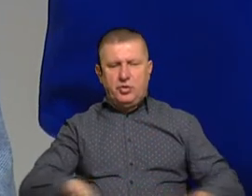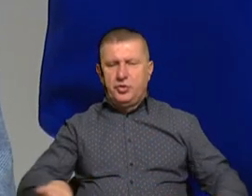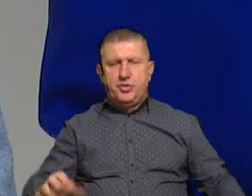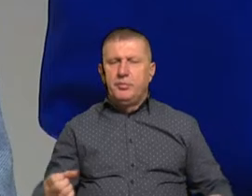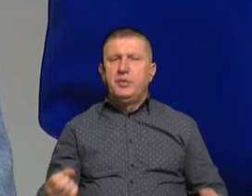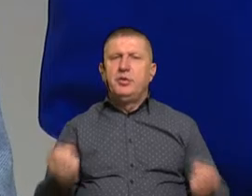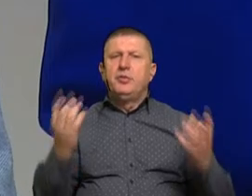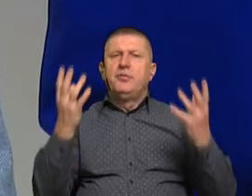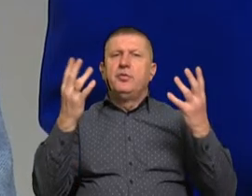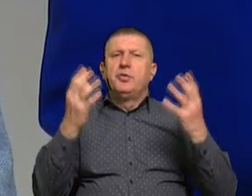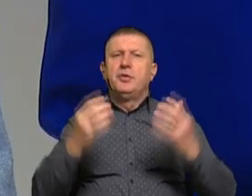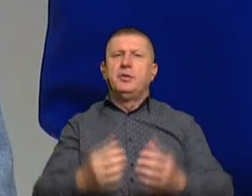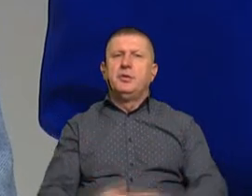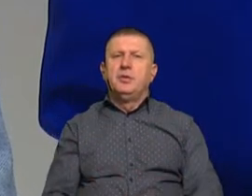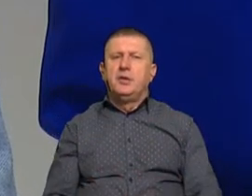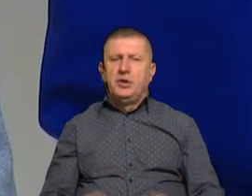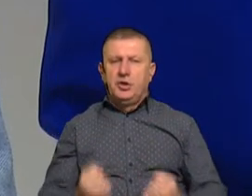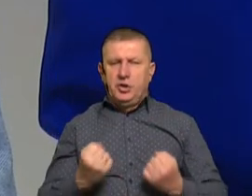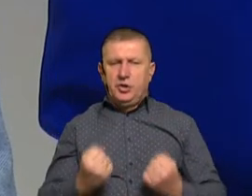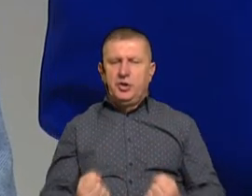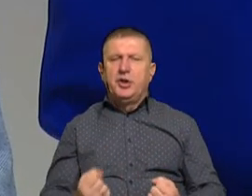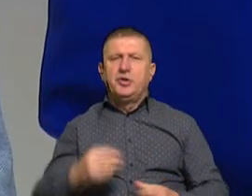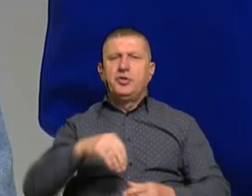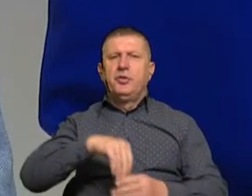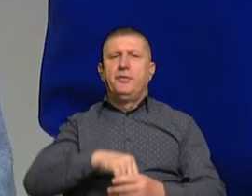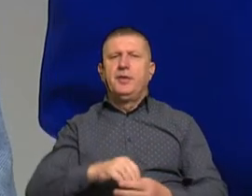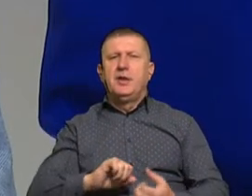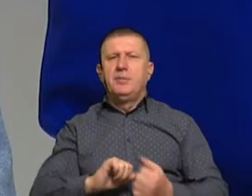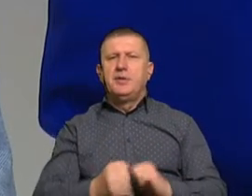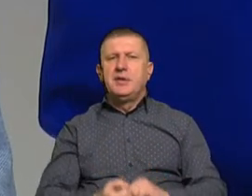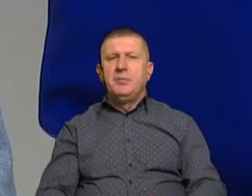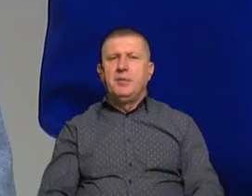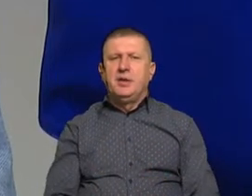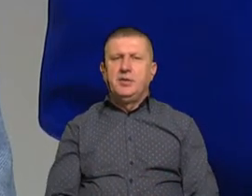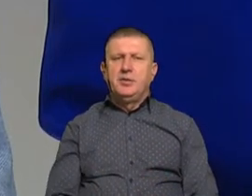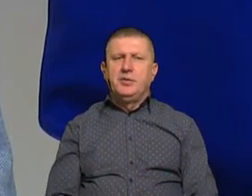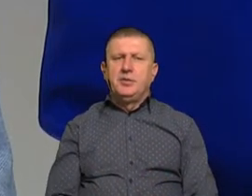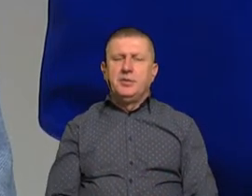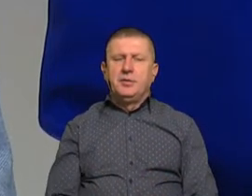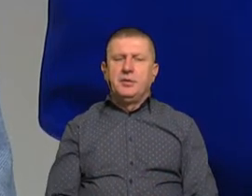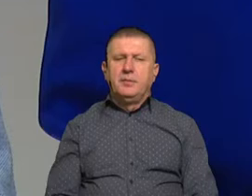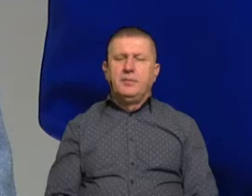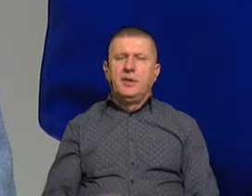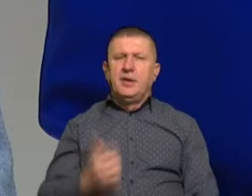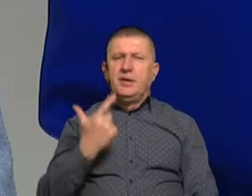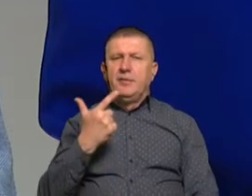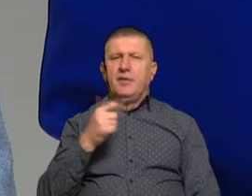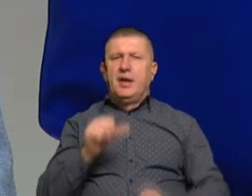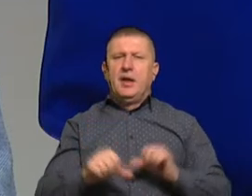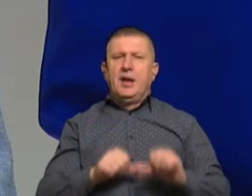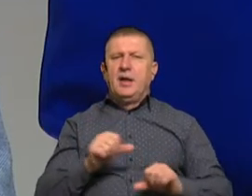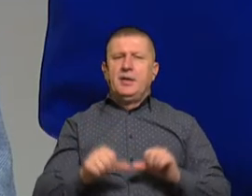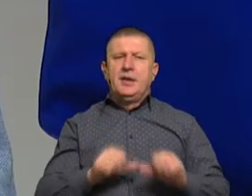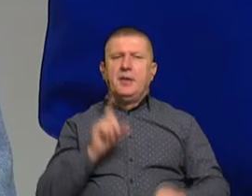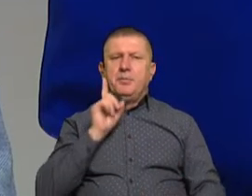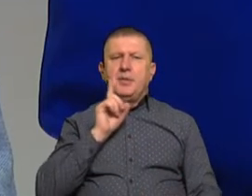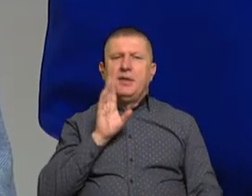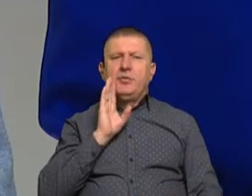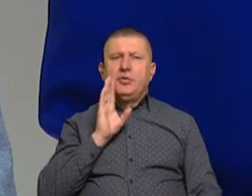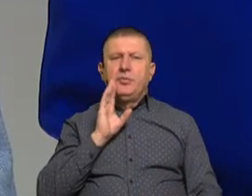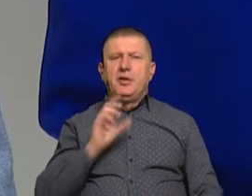bardzo ciężko w nim cokolwiek zmienić. Niestety 2 lata prawdopodobnie, żeby wszystko